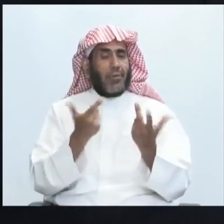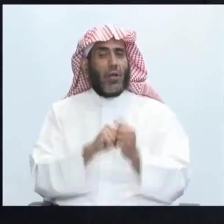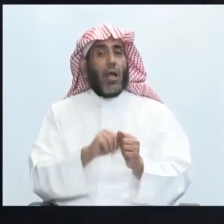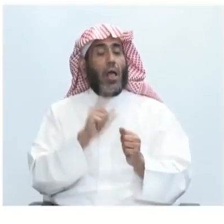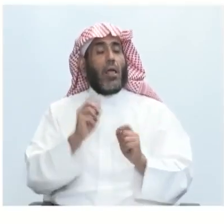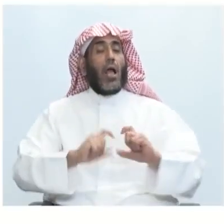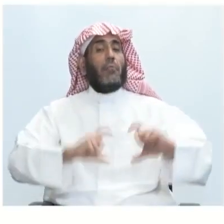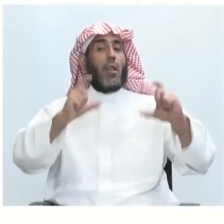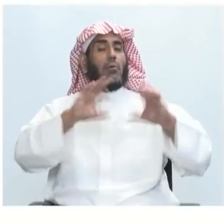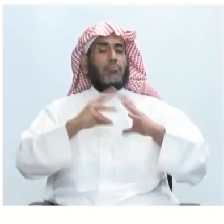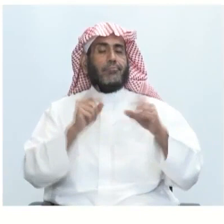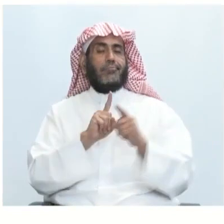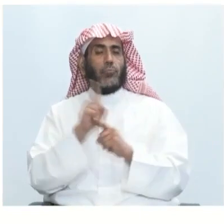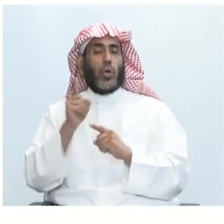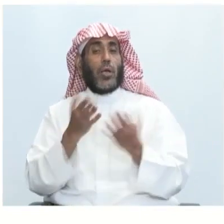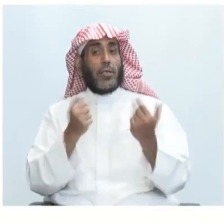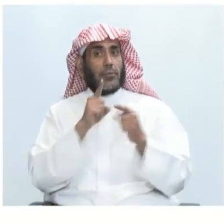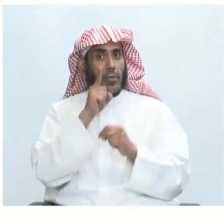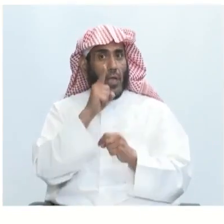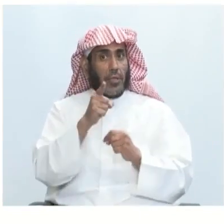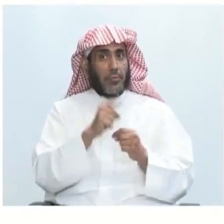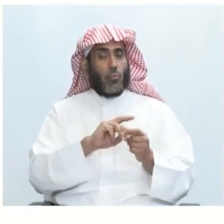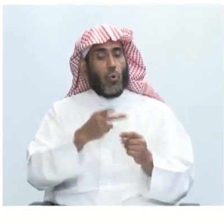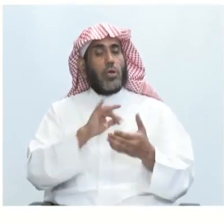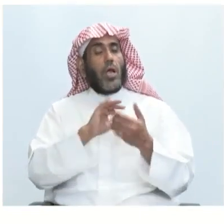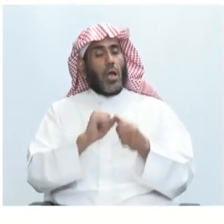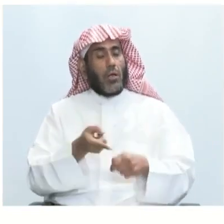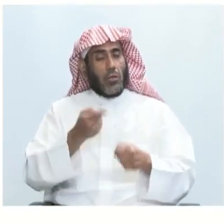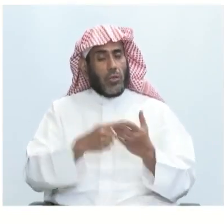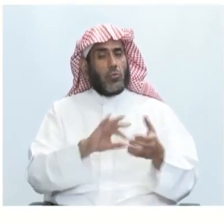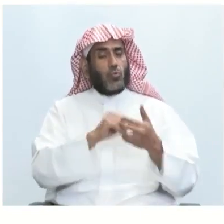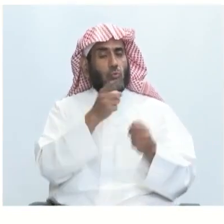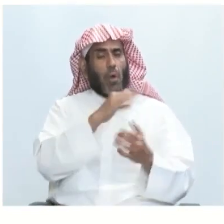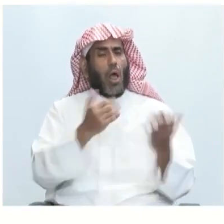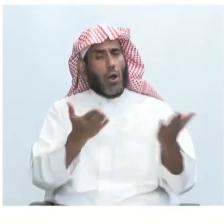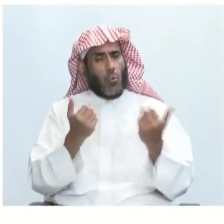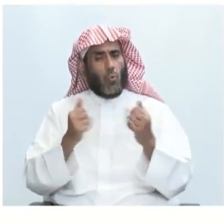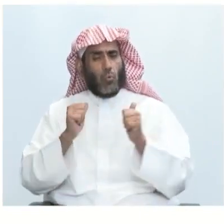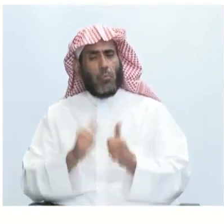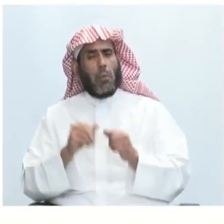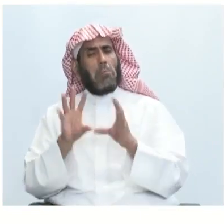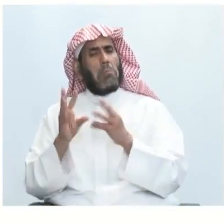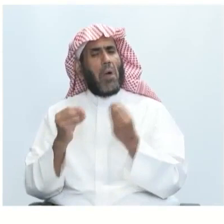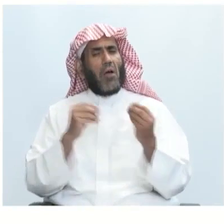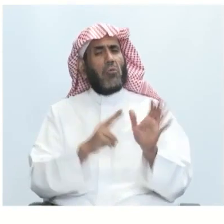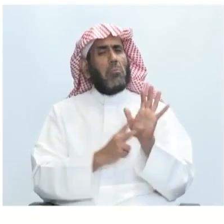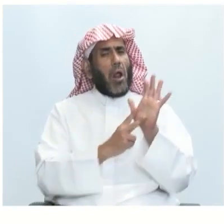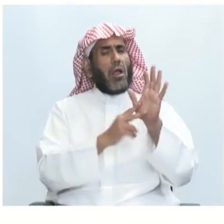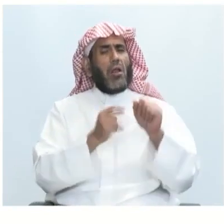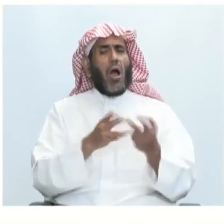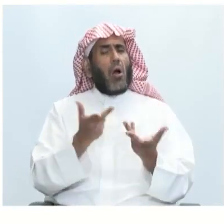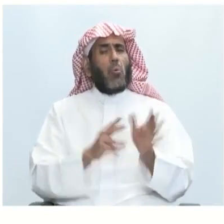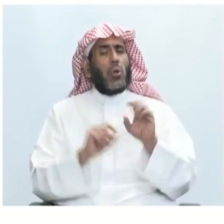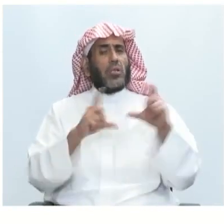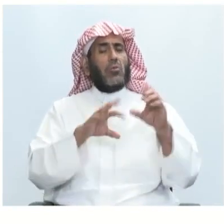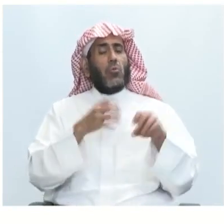هذه ادله فهنا ان تاتي انت وايضا زملائك كل طالب ياتي به ببعض البراهين والادله على صحه هذه المقوله ثم